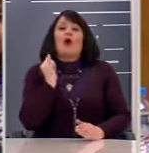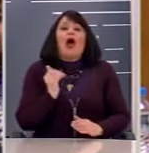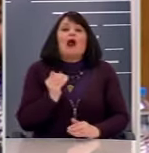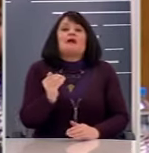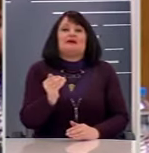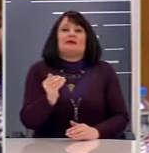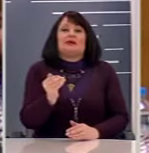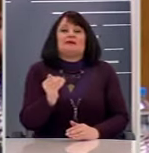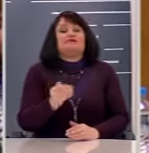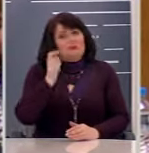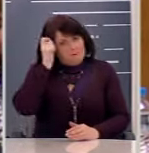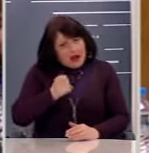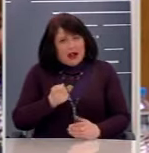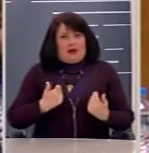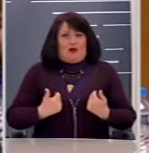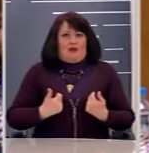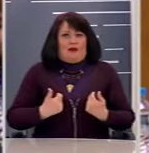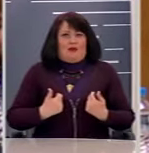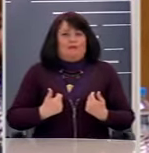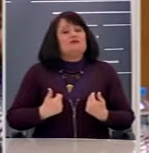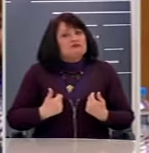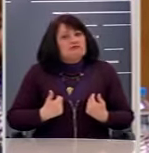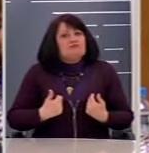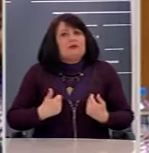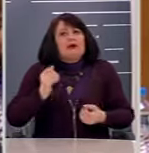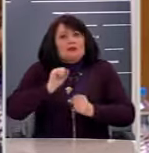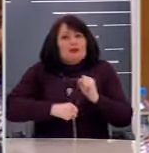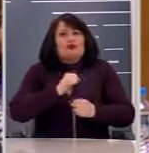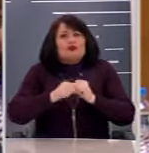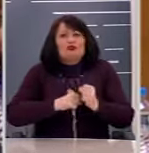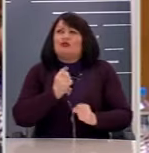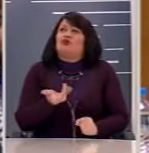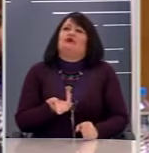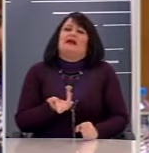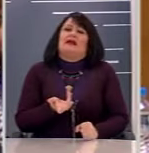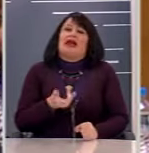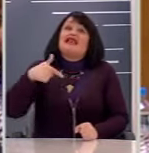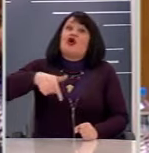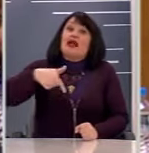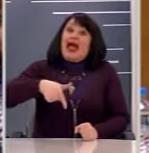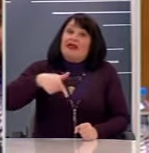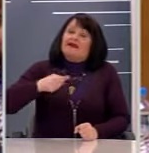Που οφείλω να αναγνωρίσω ότι ήταν μια προσπάθεια που είχε κάνει ο κύριος Γεωργιάδης.